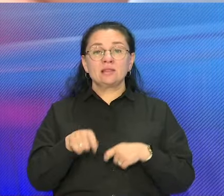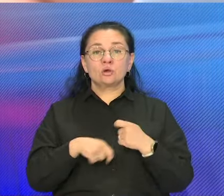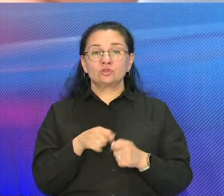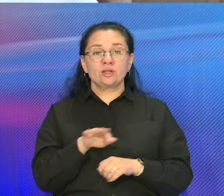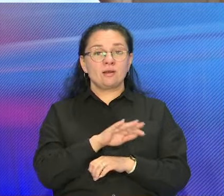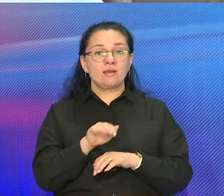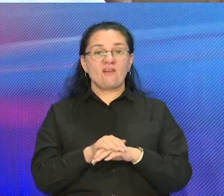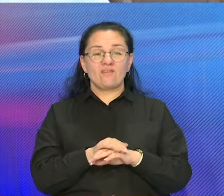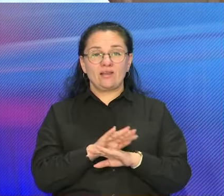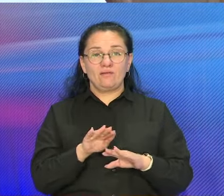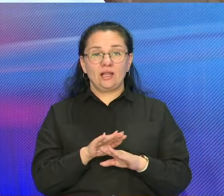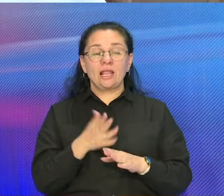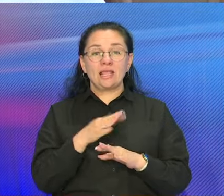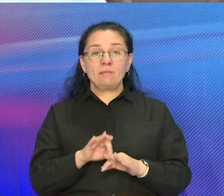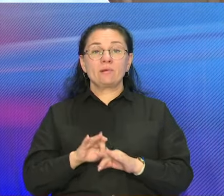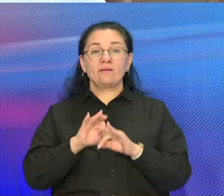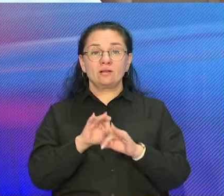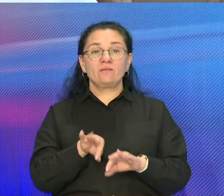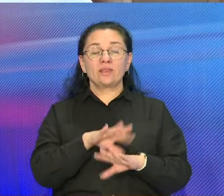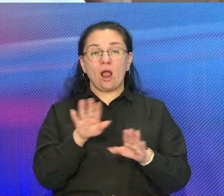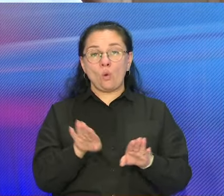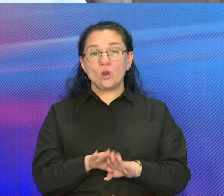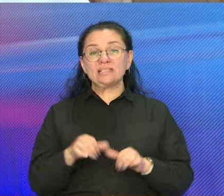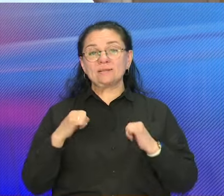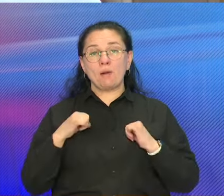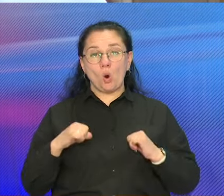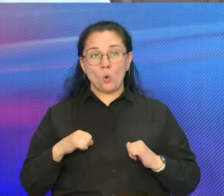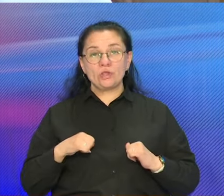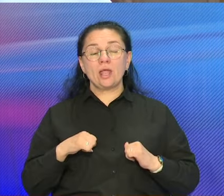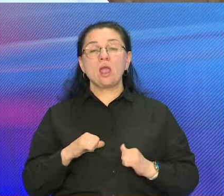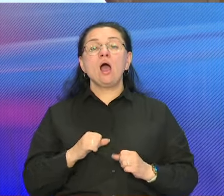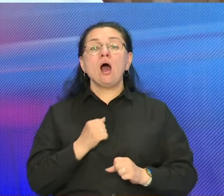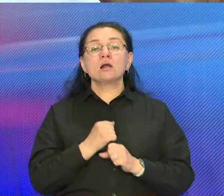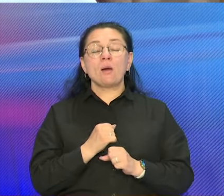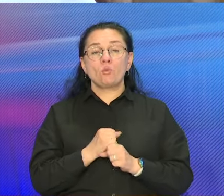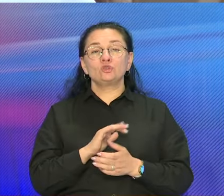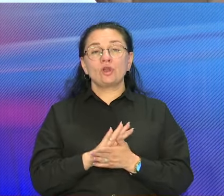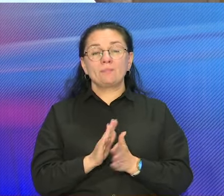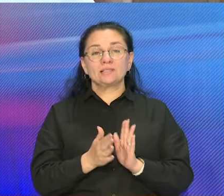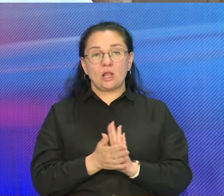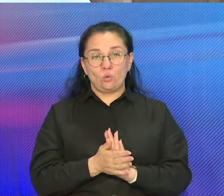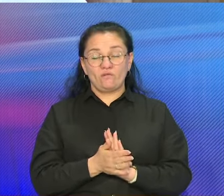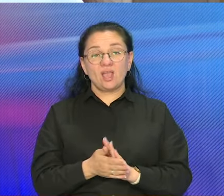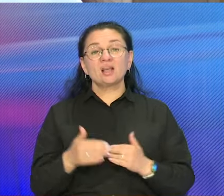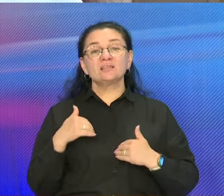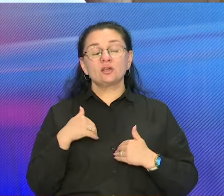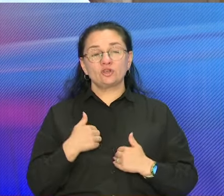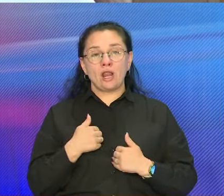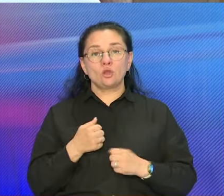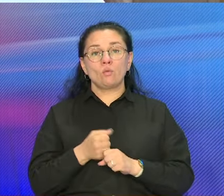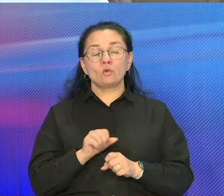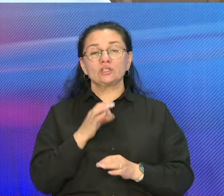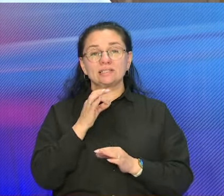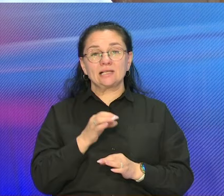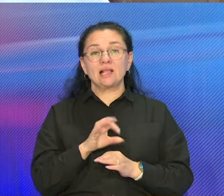выявлено, и оно прошло такой спокойной рабочей обстановке Если говорить про наших абитуриентов, конечно, к сожалению, в этом году у нас было